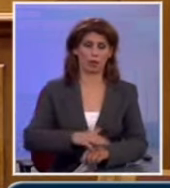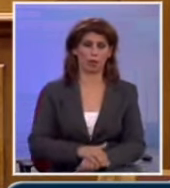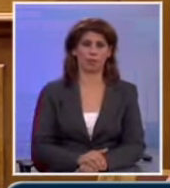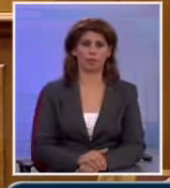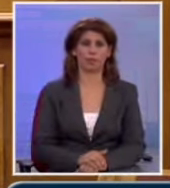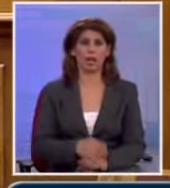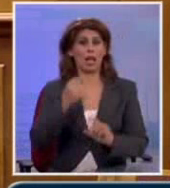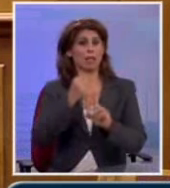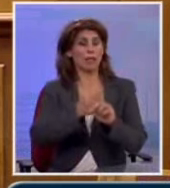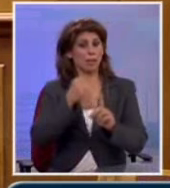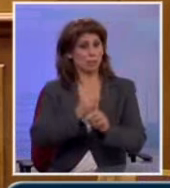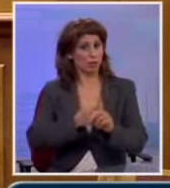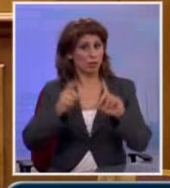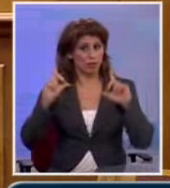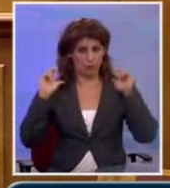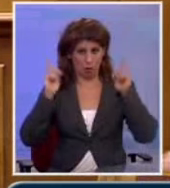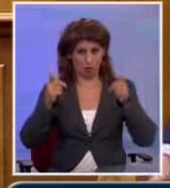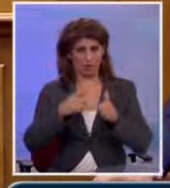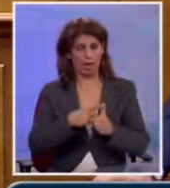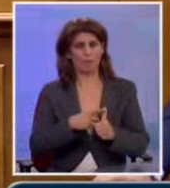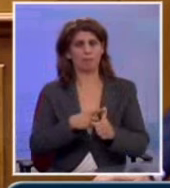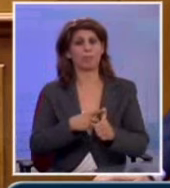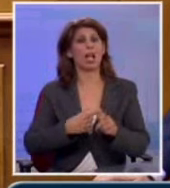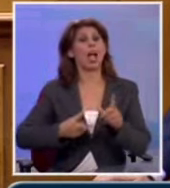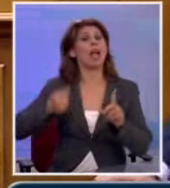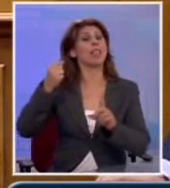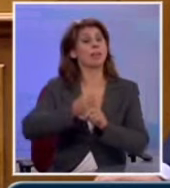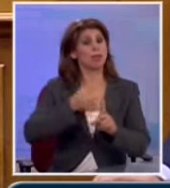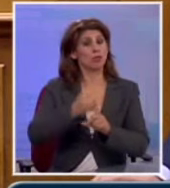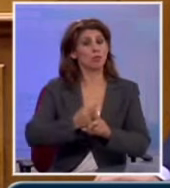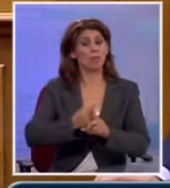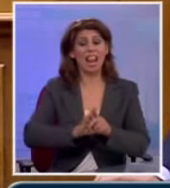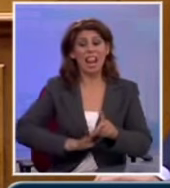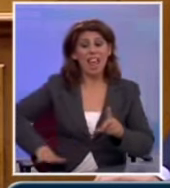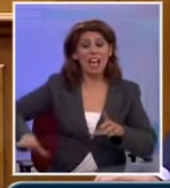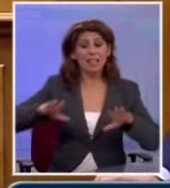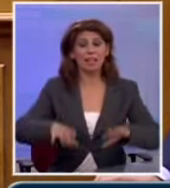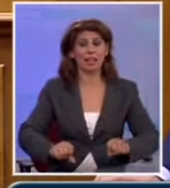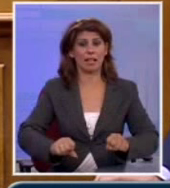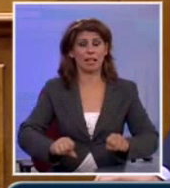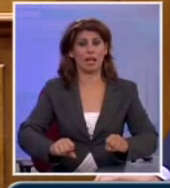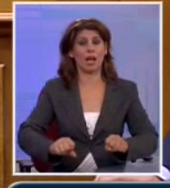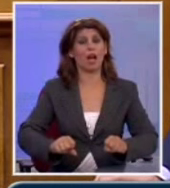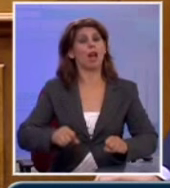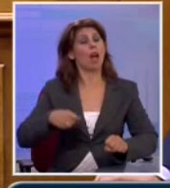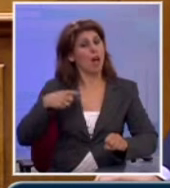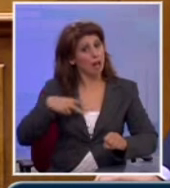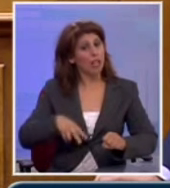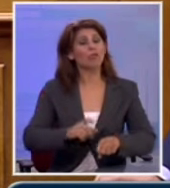Θα υπερασπιστούμε τη δημοκρατία, θα υπερασπιστούμε τη λαϊκή κυριαρχία, αλλά θα υπερασπιστούμε